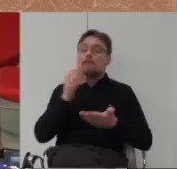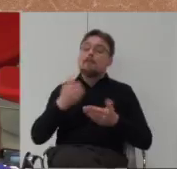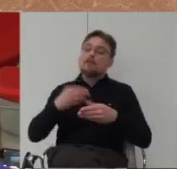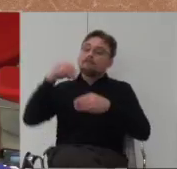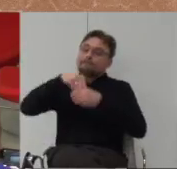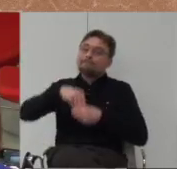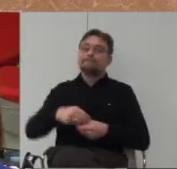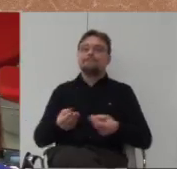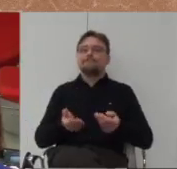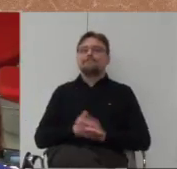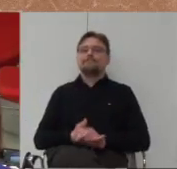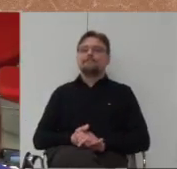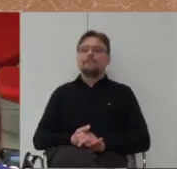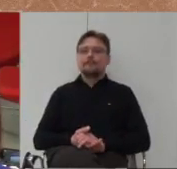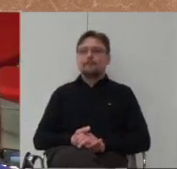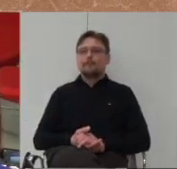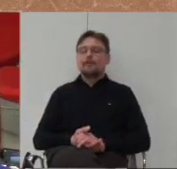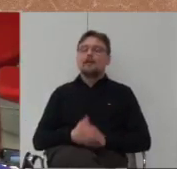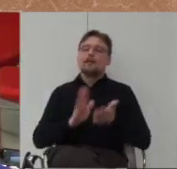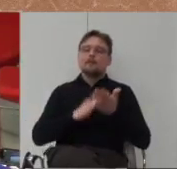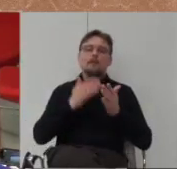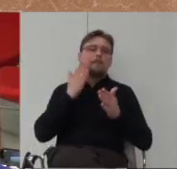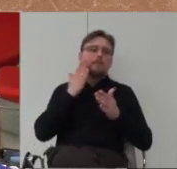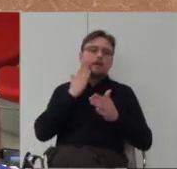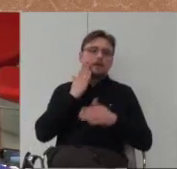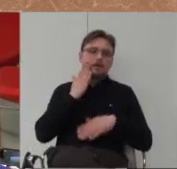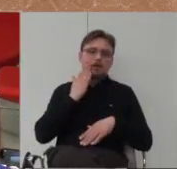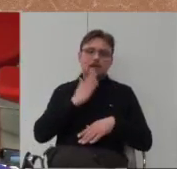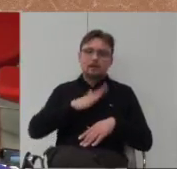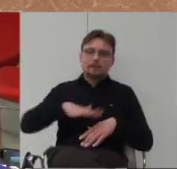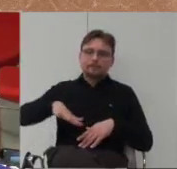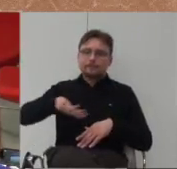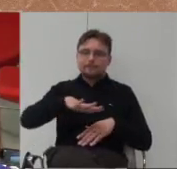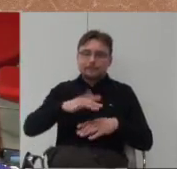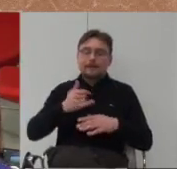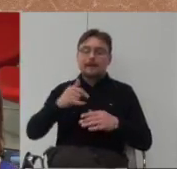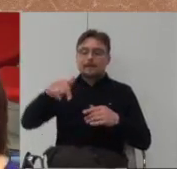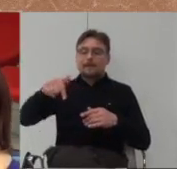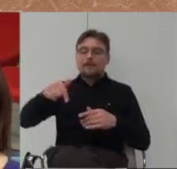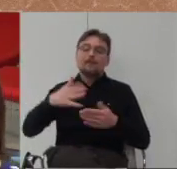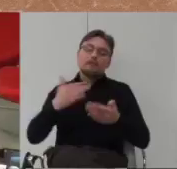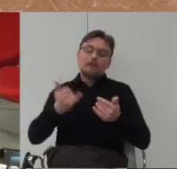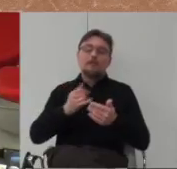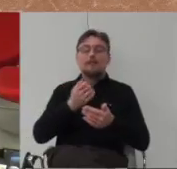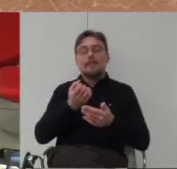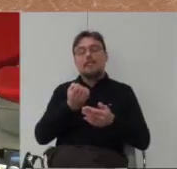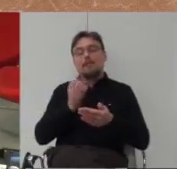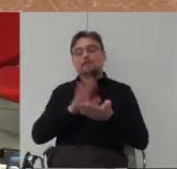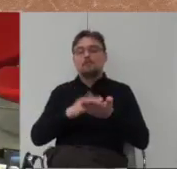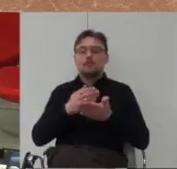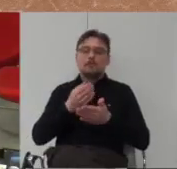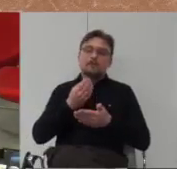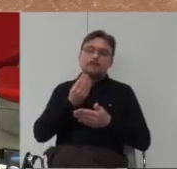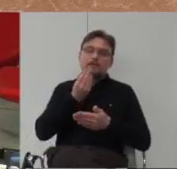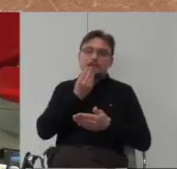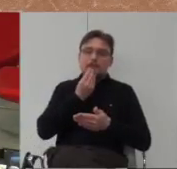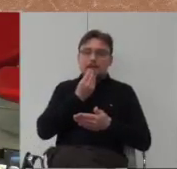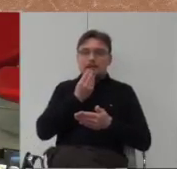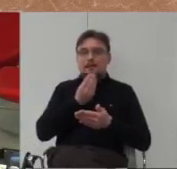immanentną częścią kwartałów mieszkalnych. Zieleń też służy nam jako narzędzie do rewitalizacji.